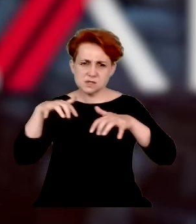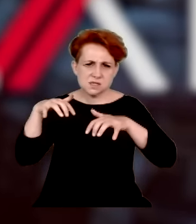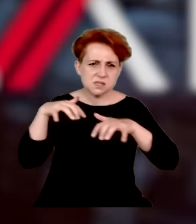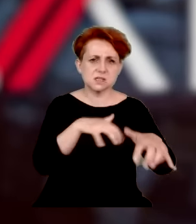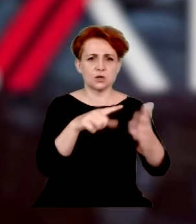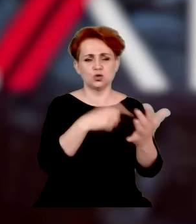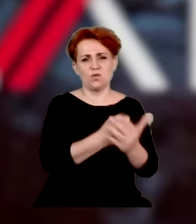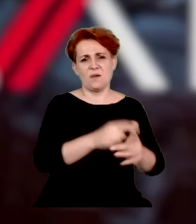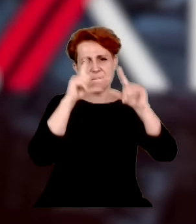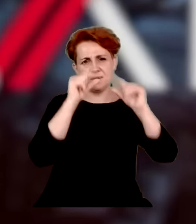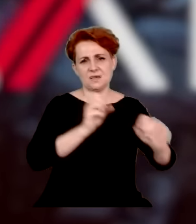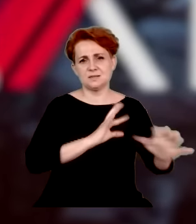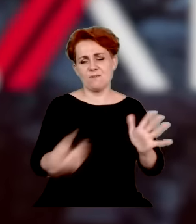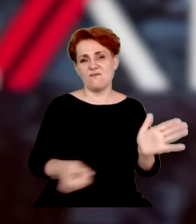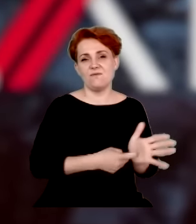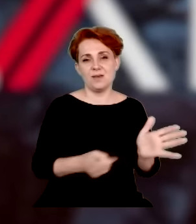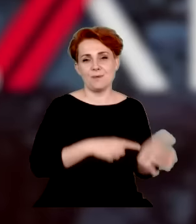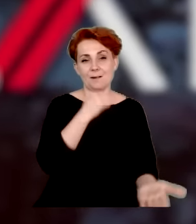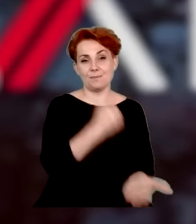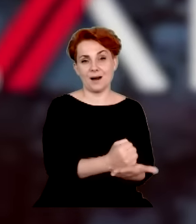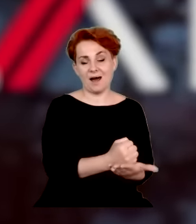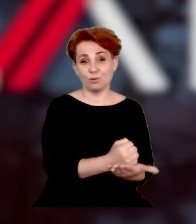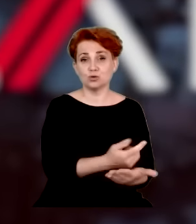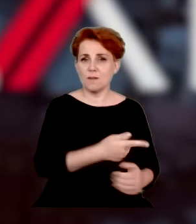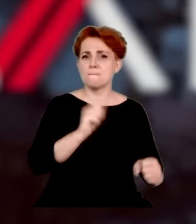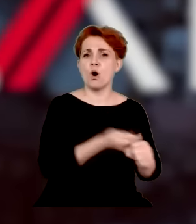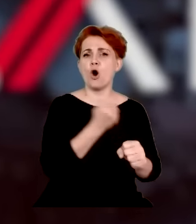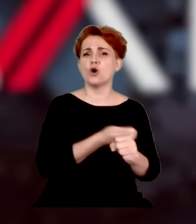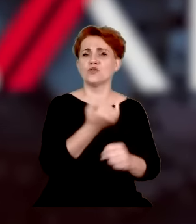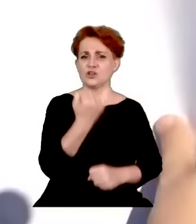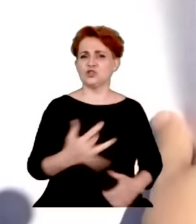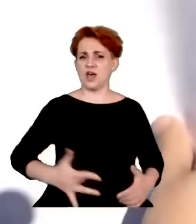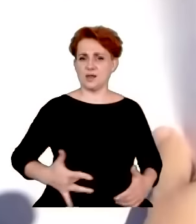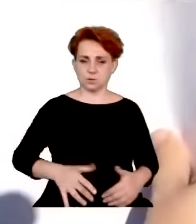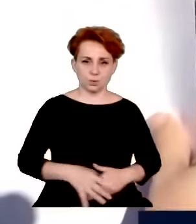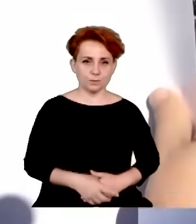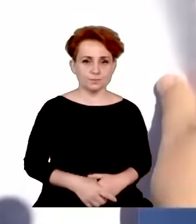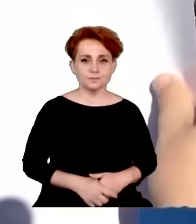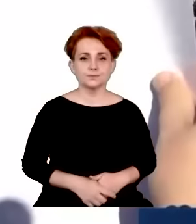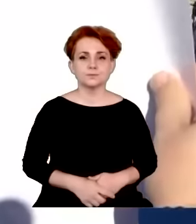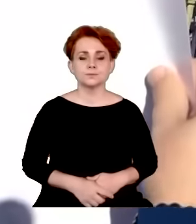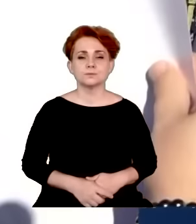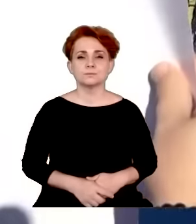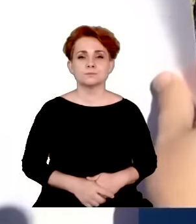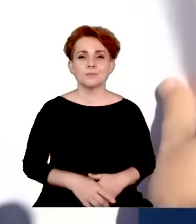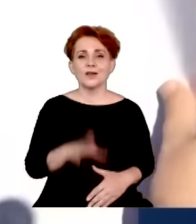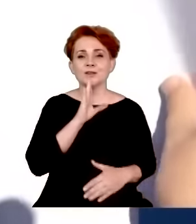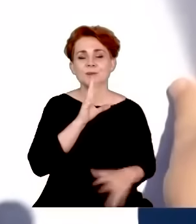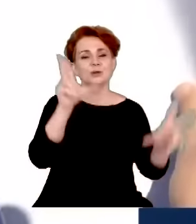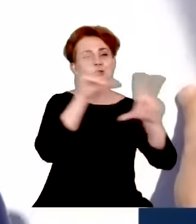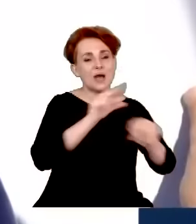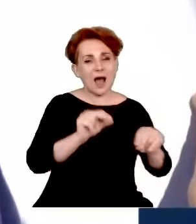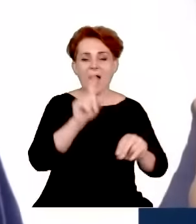prymitywny sposób domagały się prawa do mordowania nienarodzonych dzieci. Pod płaszczykiem tolerancji znajduje się